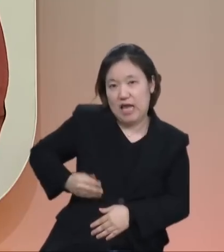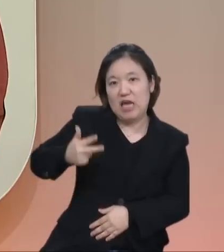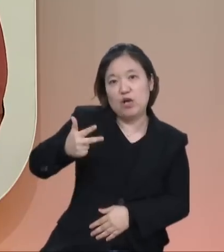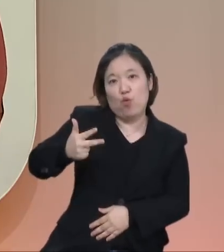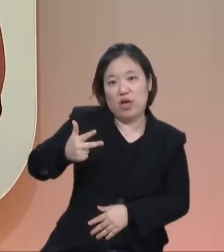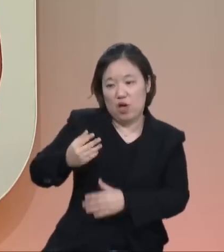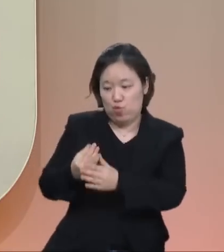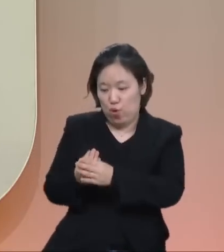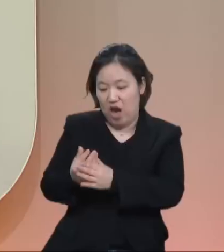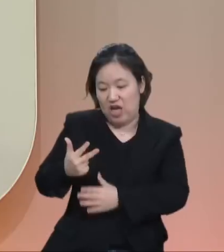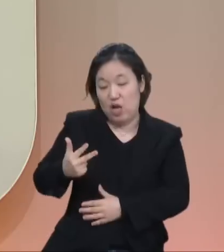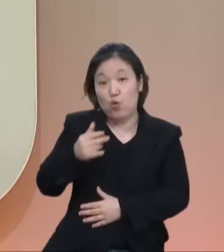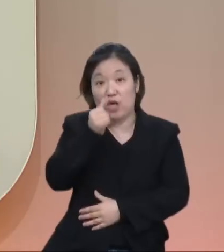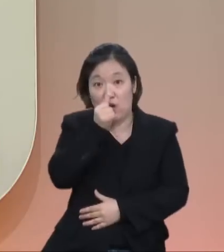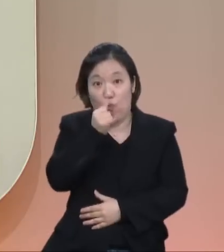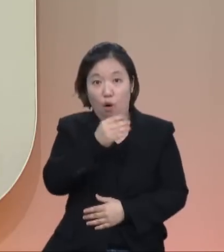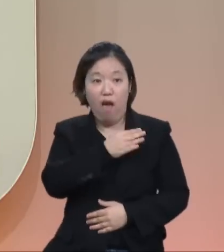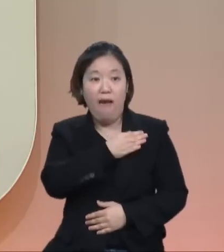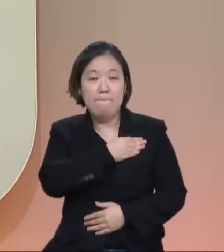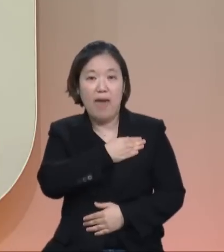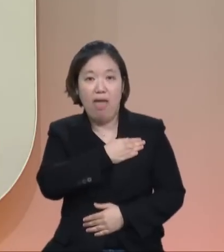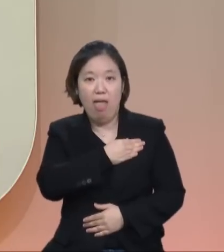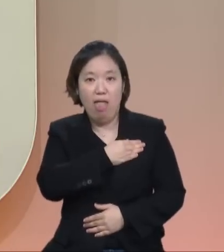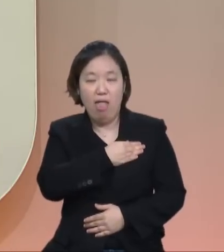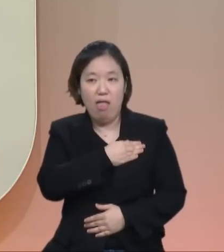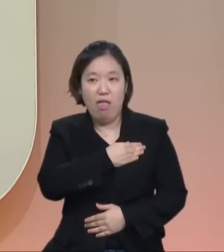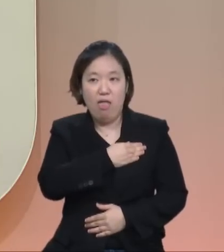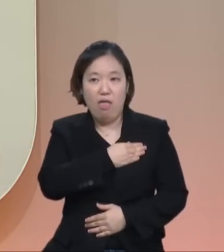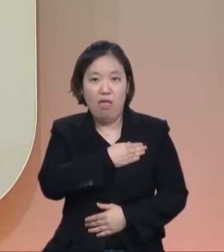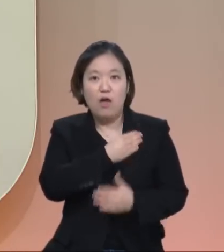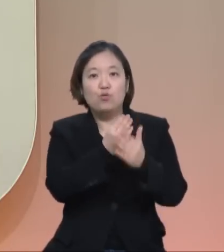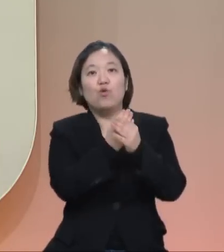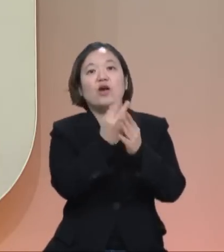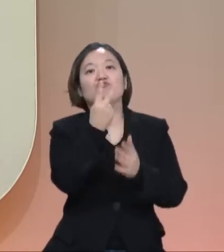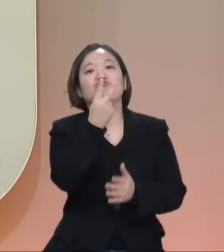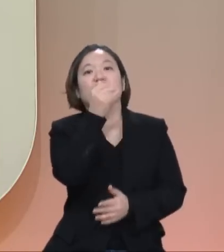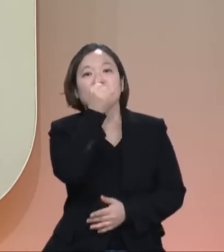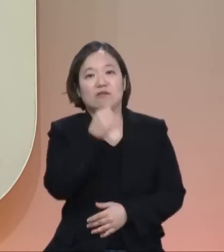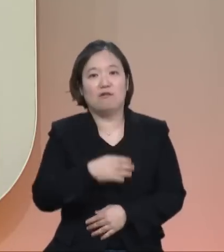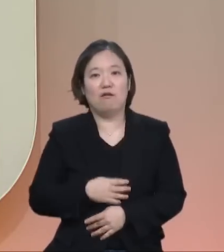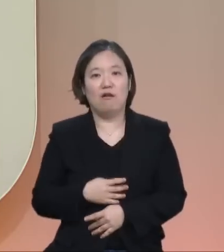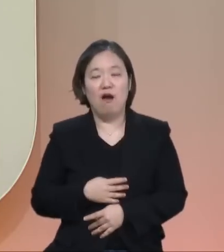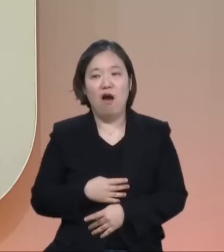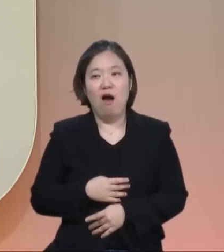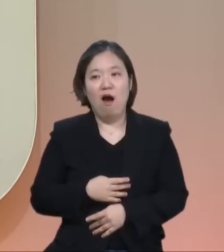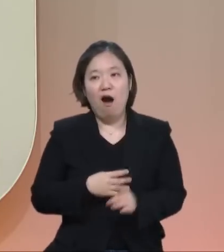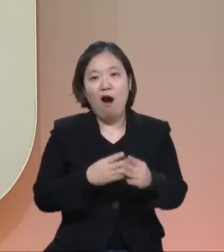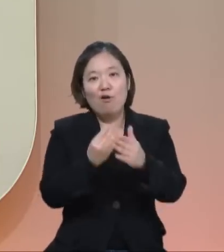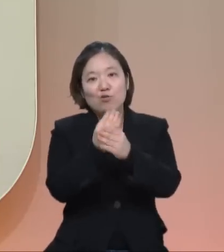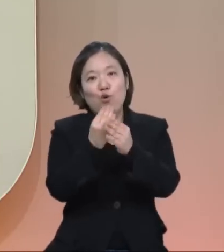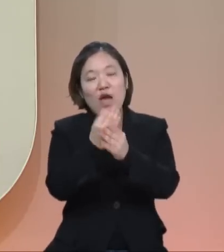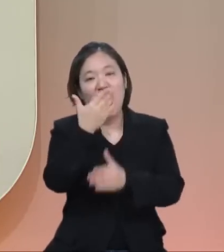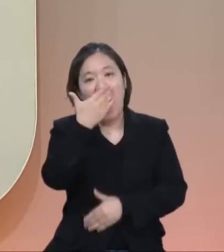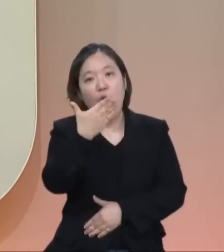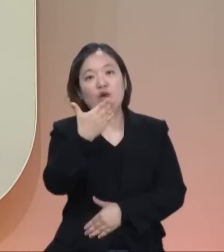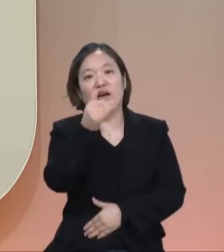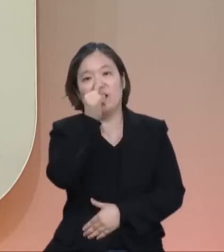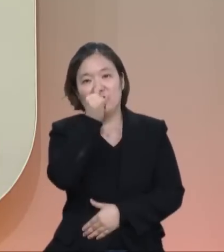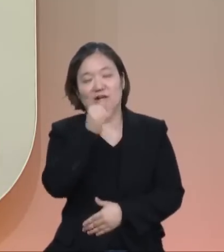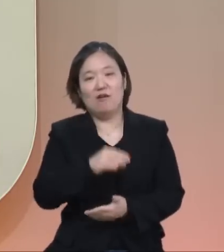있고 폐 종양이 두 개가 있었대요 그러니까 9개가 있는 거예요 악성